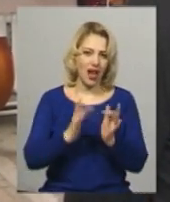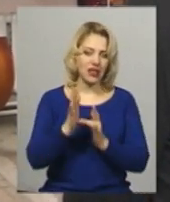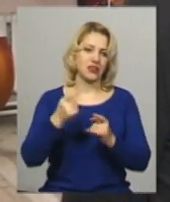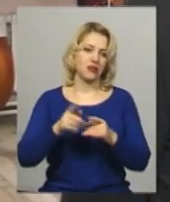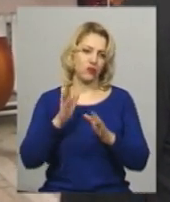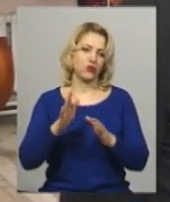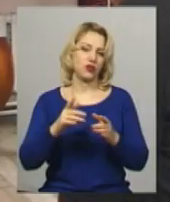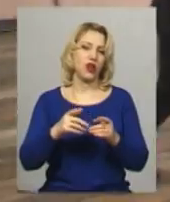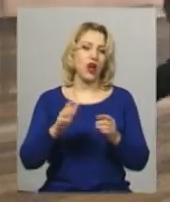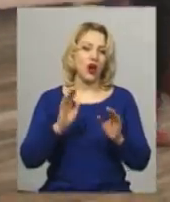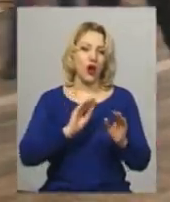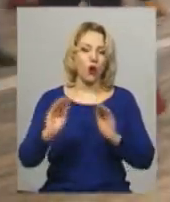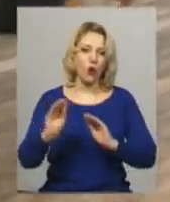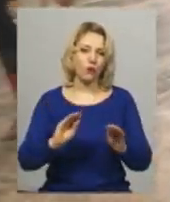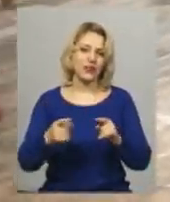до цих свят.